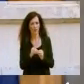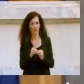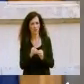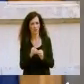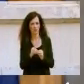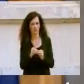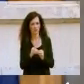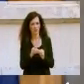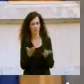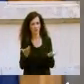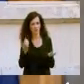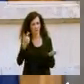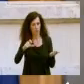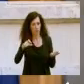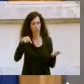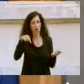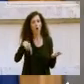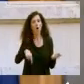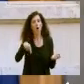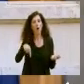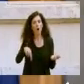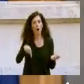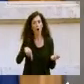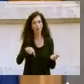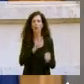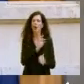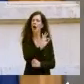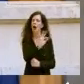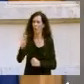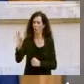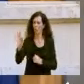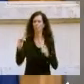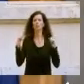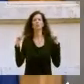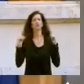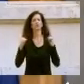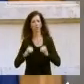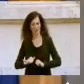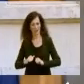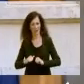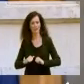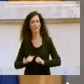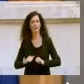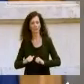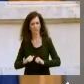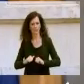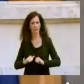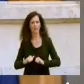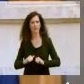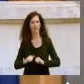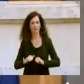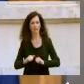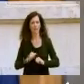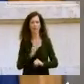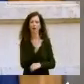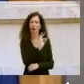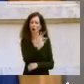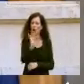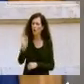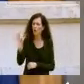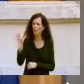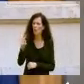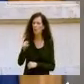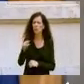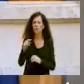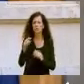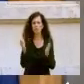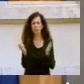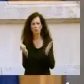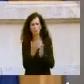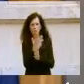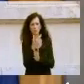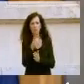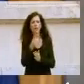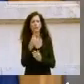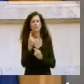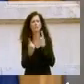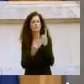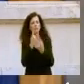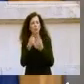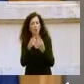alcuni i nostri cittadini avessero subito politiche che sono state applicate in altri stati